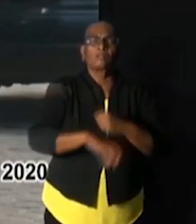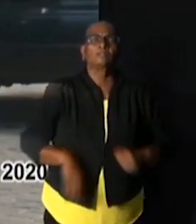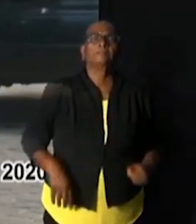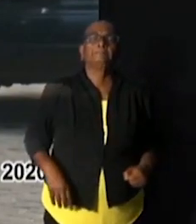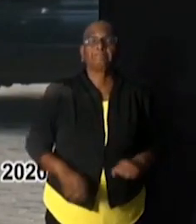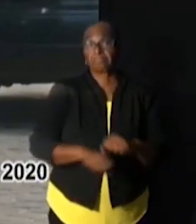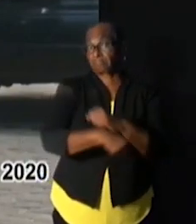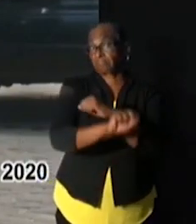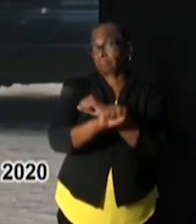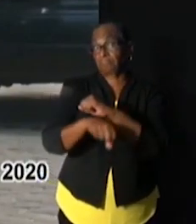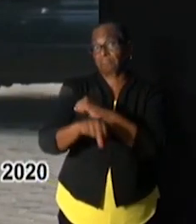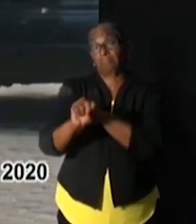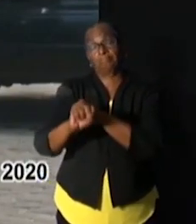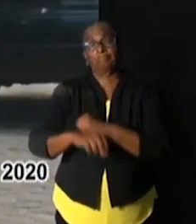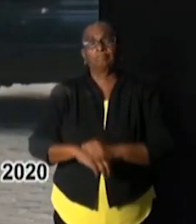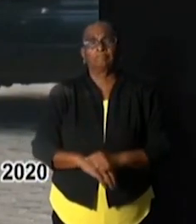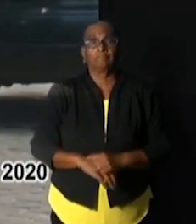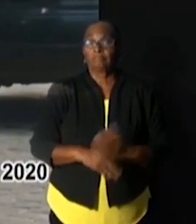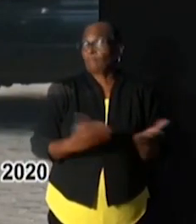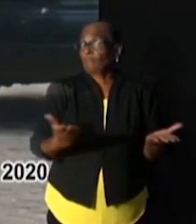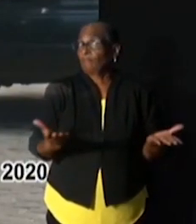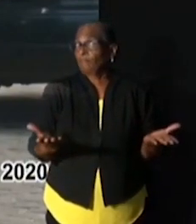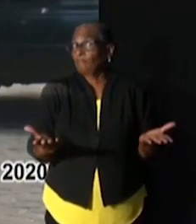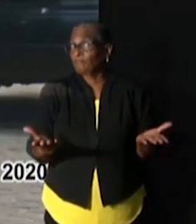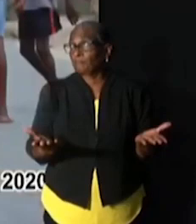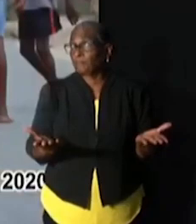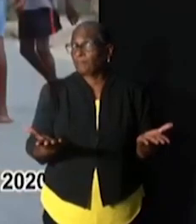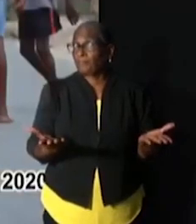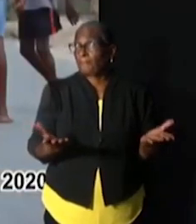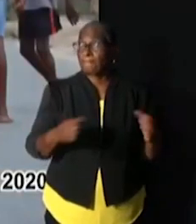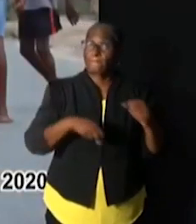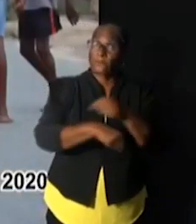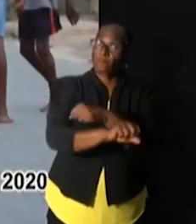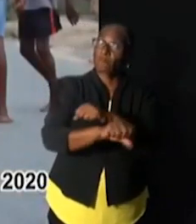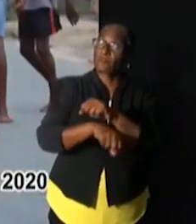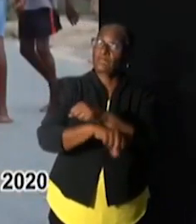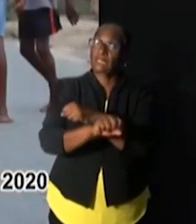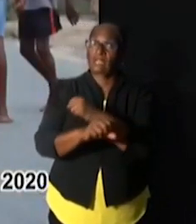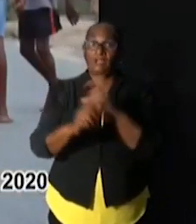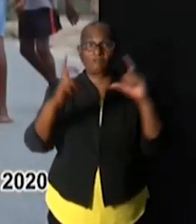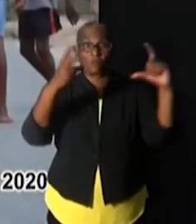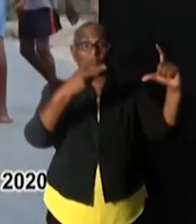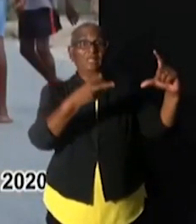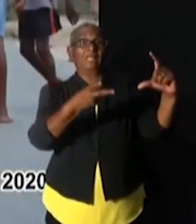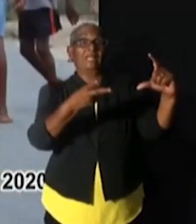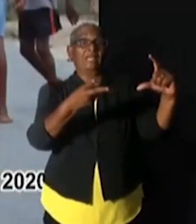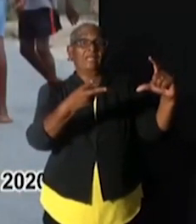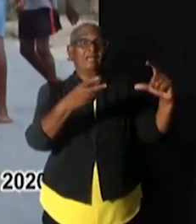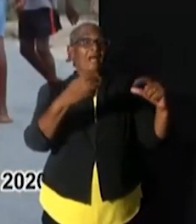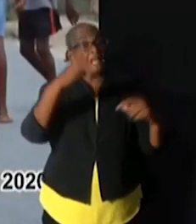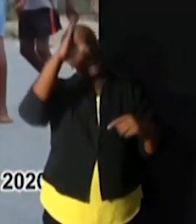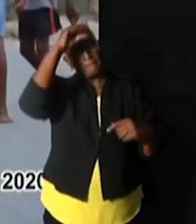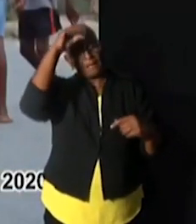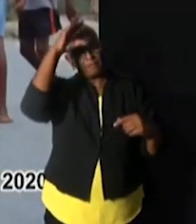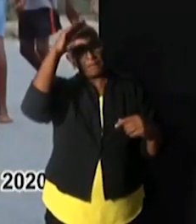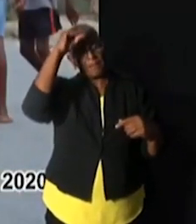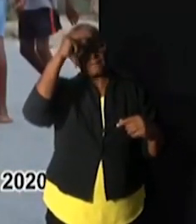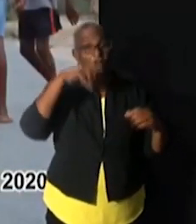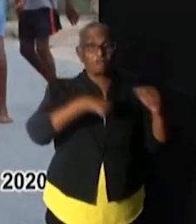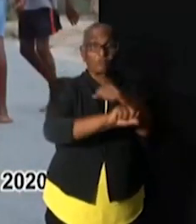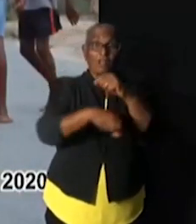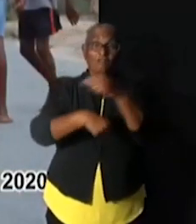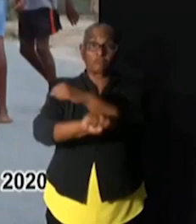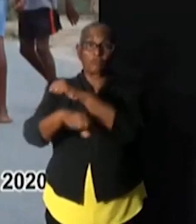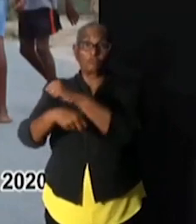jongeren voetballen. Zoals ik heb gezegd, het lijkt meer een mannenprobleem, want als je op die foto's kijkt, ziet u echt alleen maar mannen. De